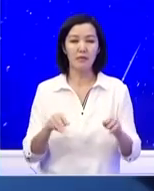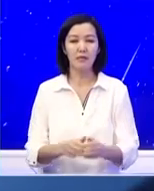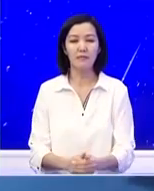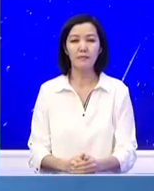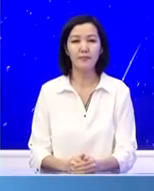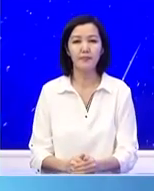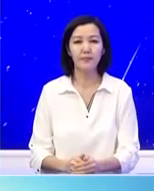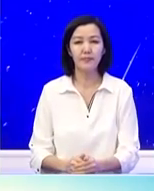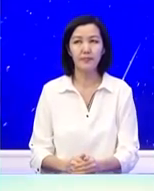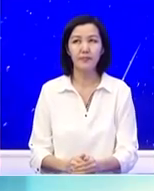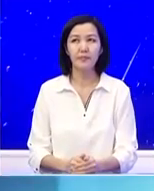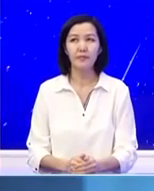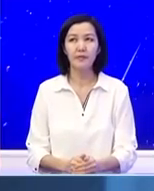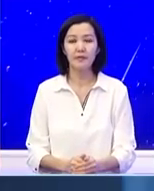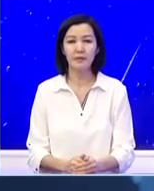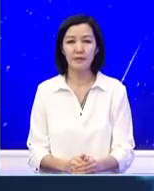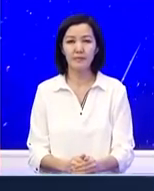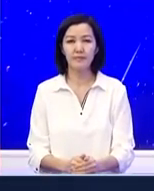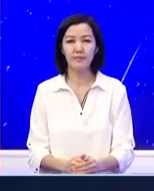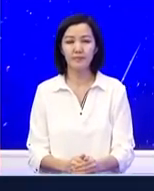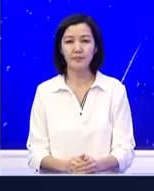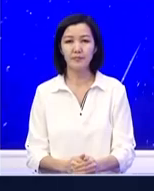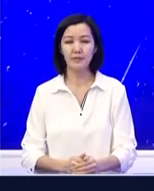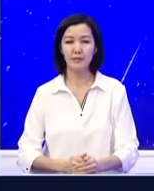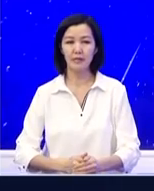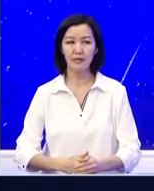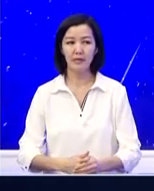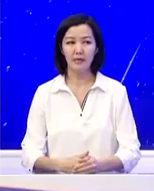Жасұлан Шымкенже, Жетісу арнасы, Талдықорған.